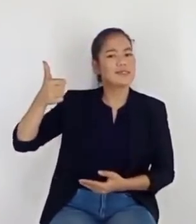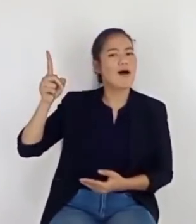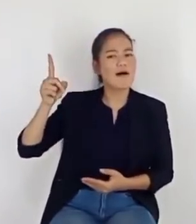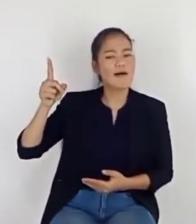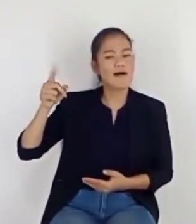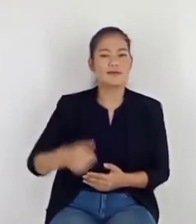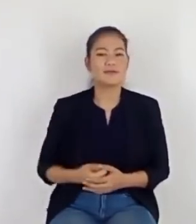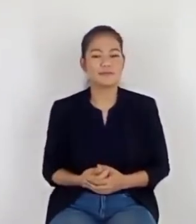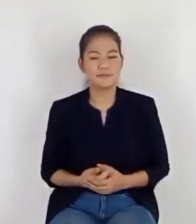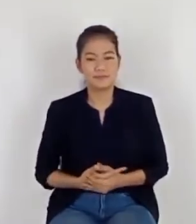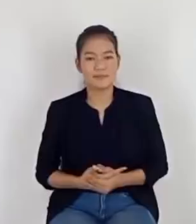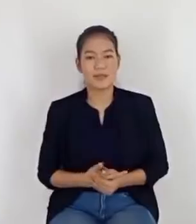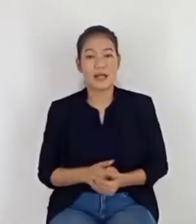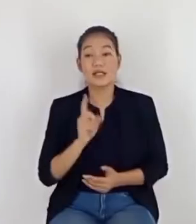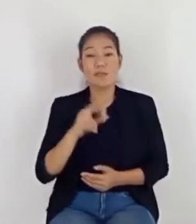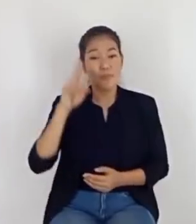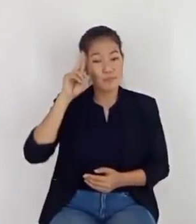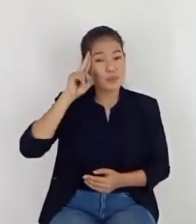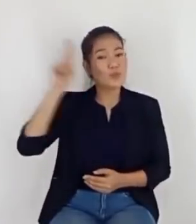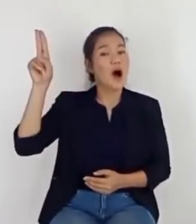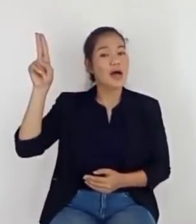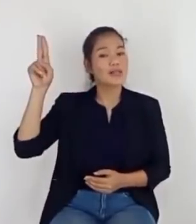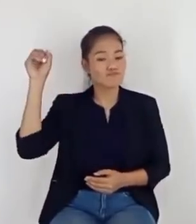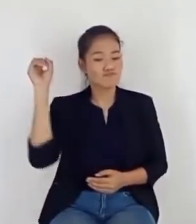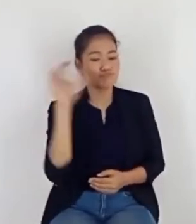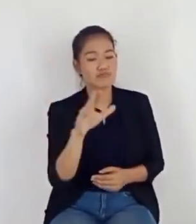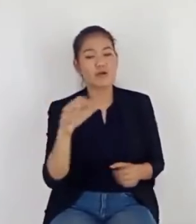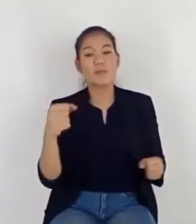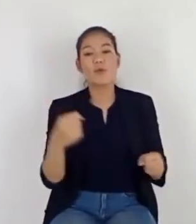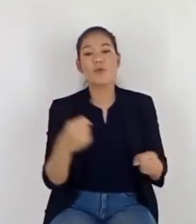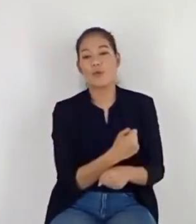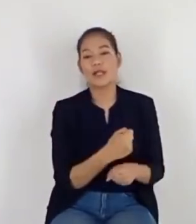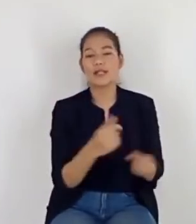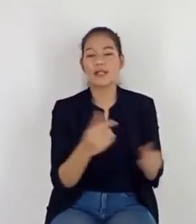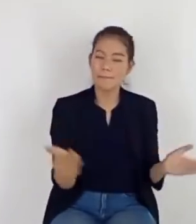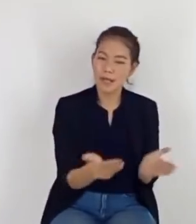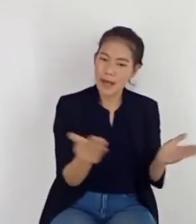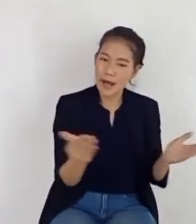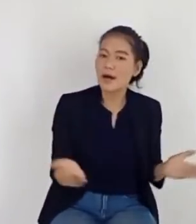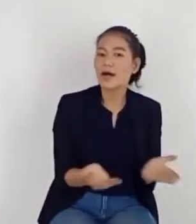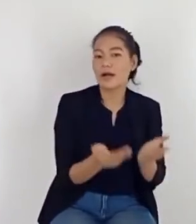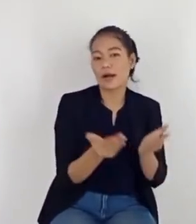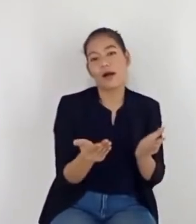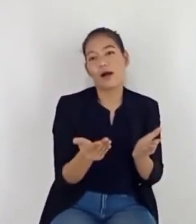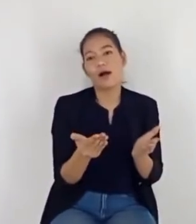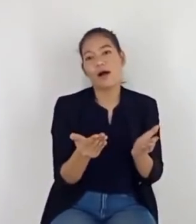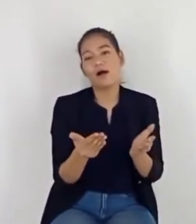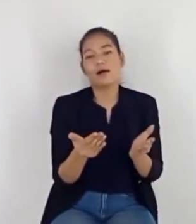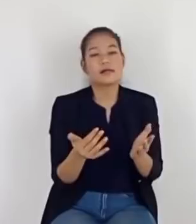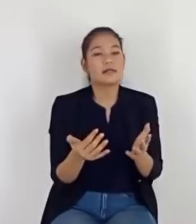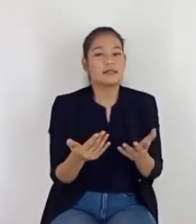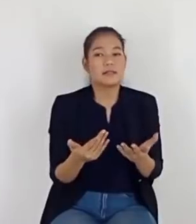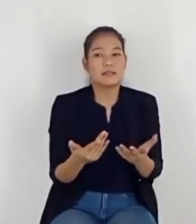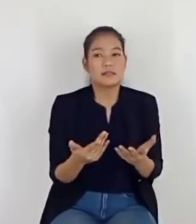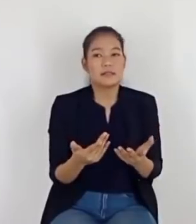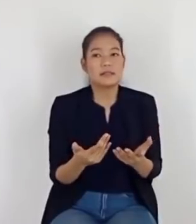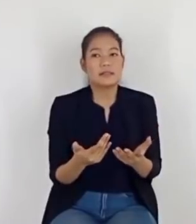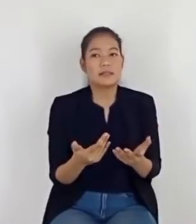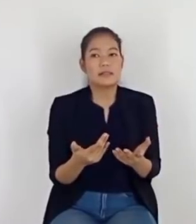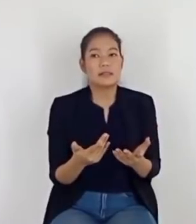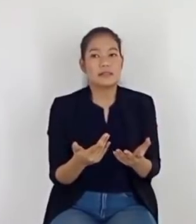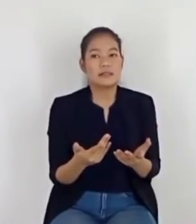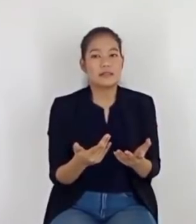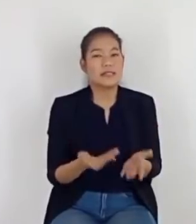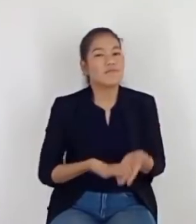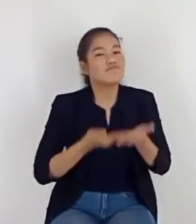memulihkan. Karena Tuhanlah yang mencipta, memelihara, dan juga yang bisa